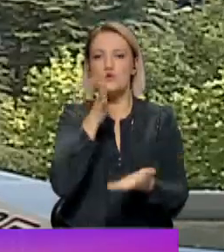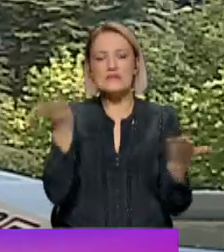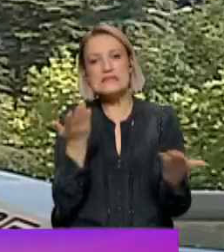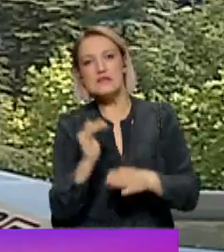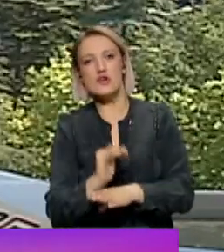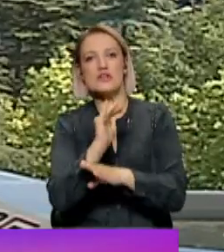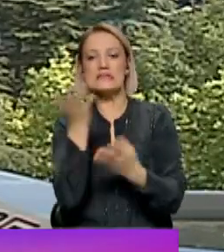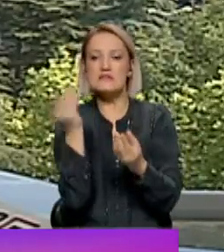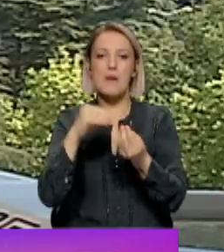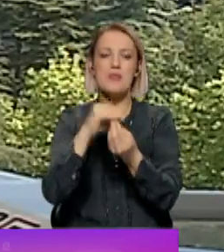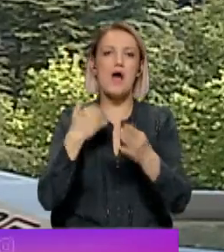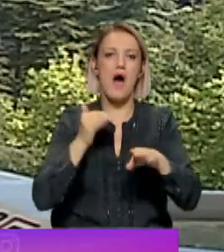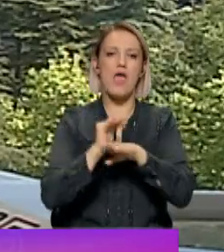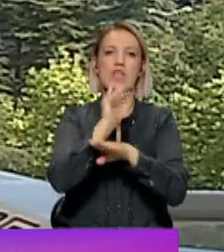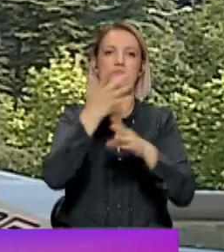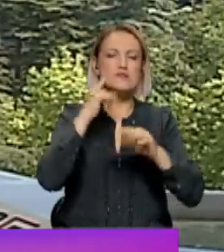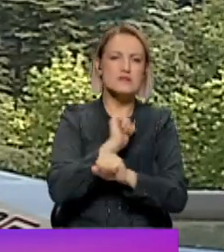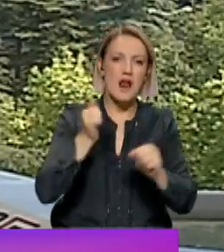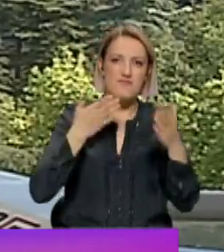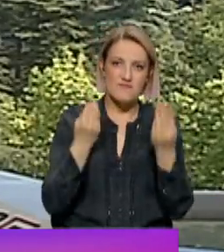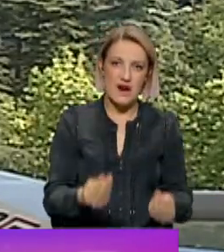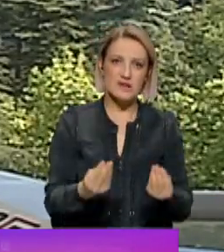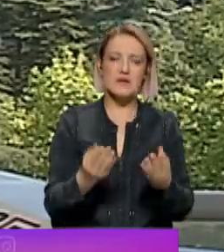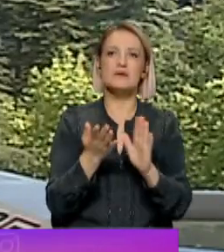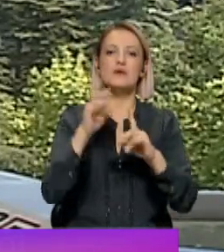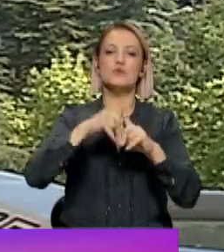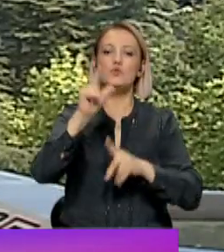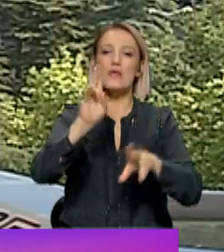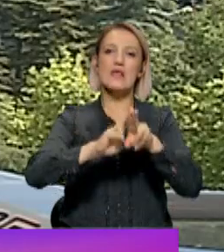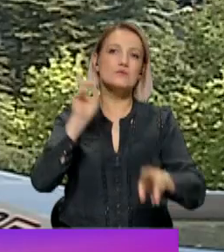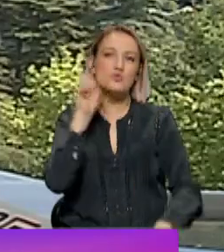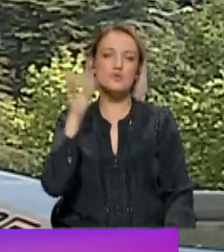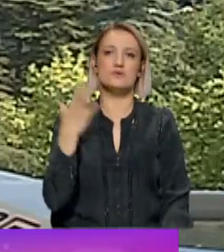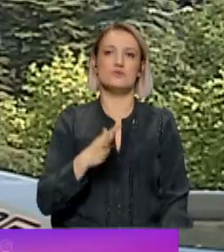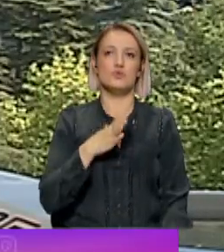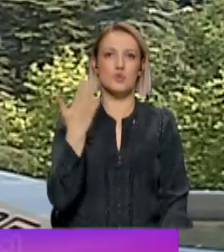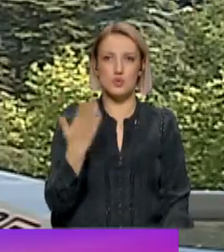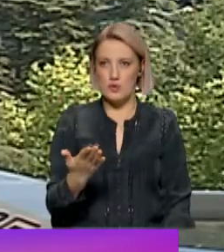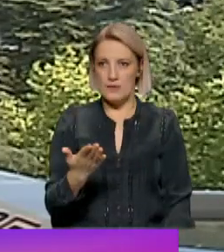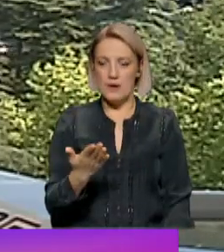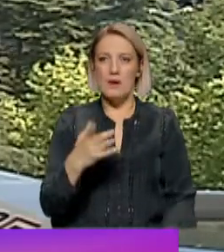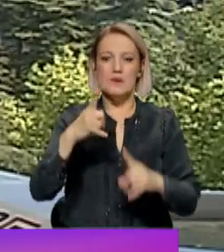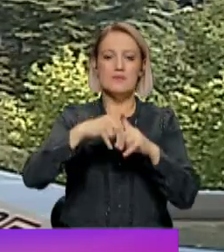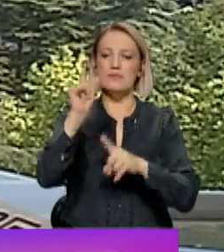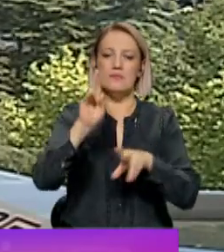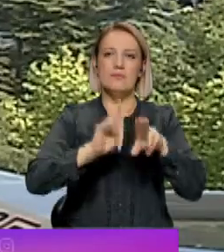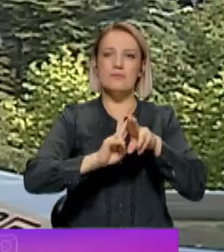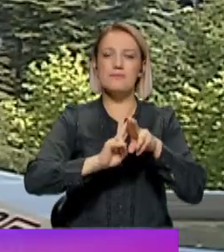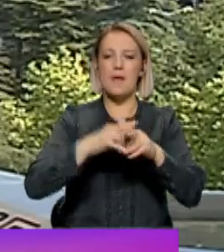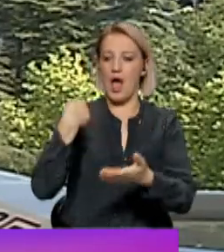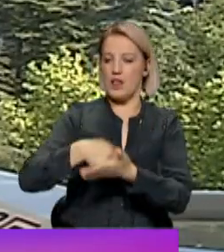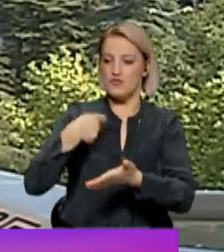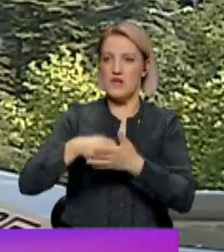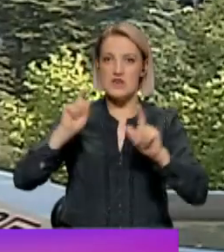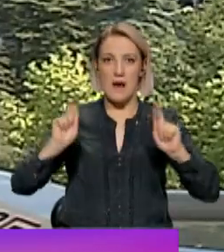yaşadığımızı, zamların hayatımızı nasıl etkilediğini. Bir de TÜİK duysun istiyoruz. Şimdi TÜİK'in alışveriş yaptığı bir market